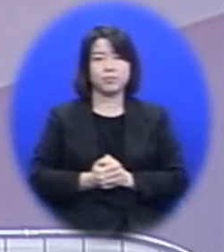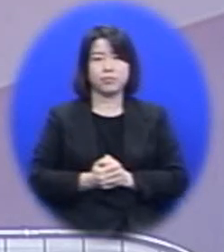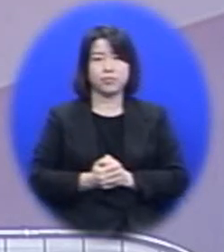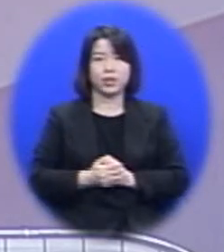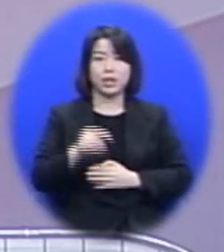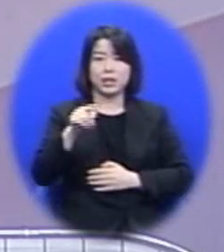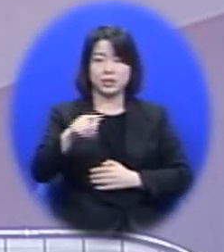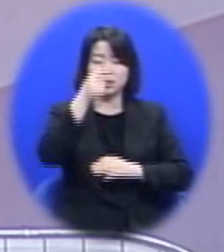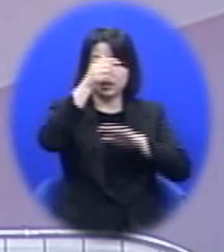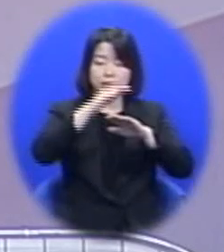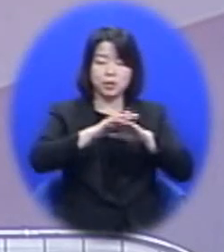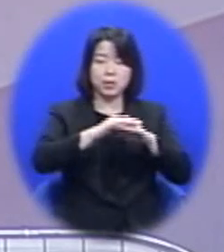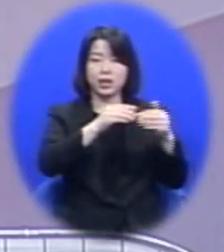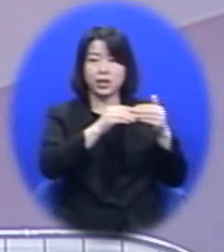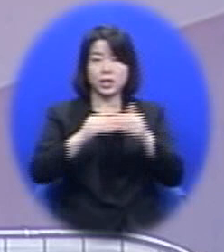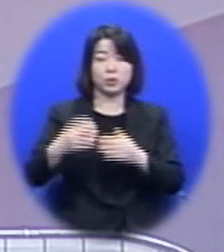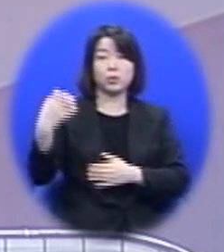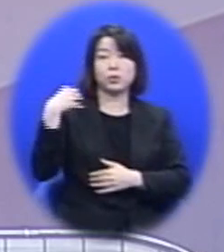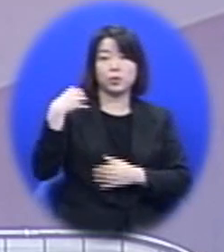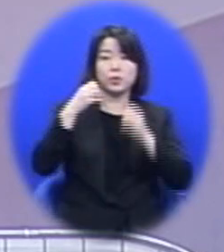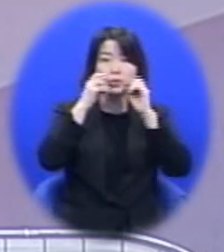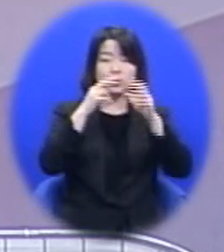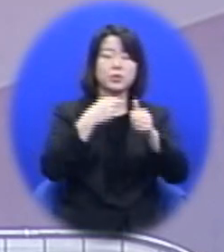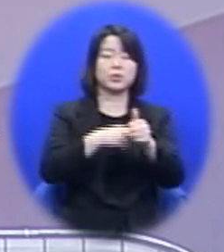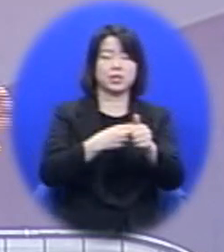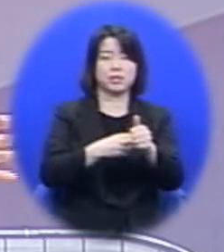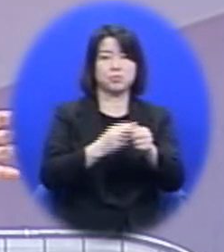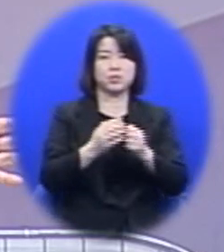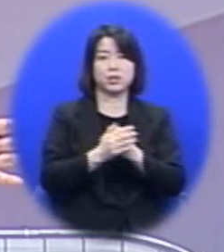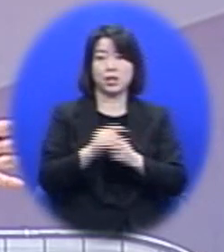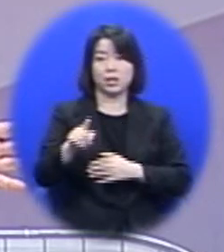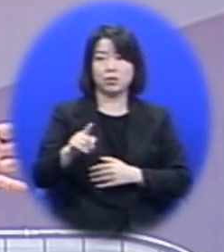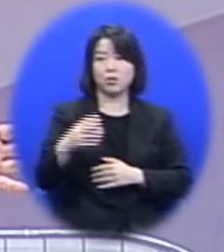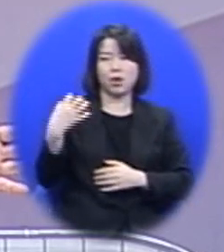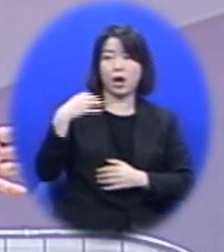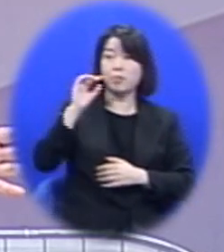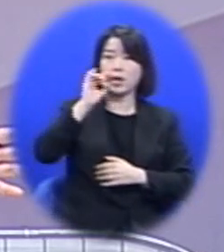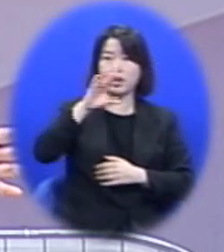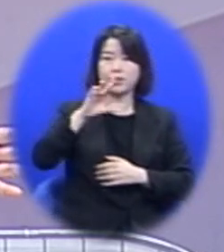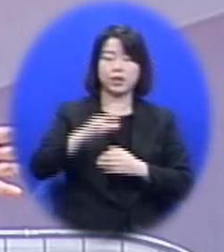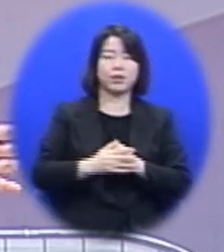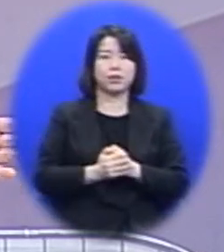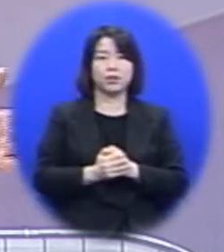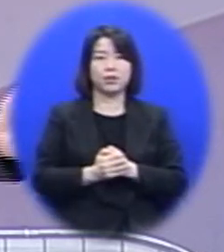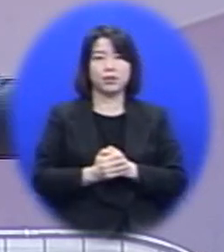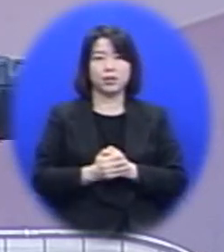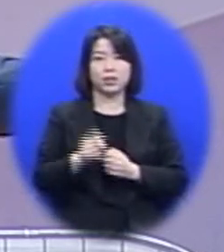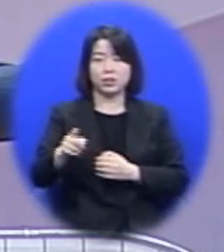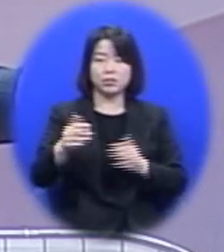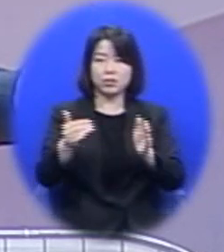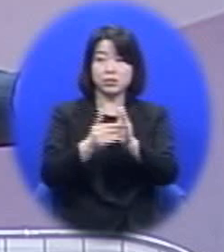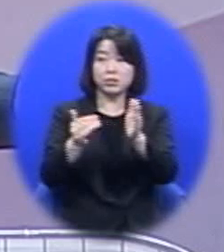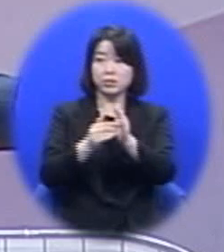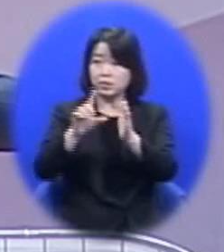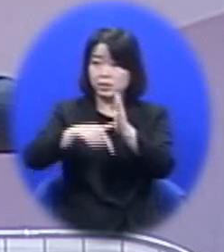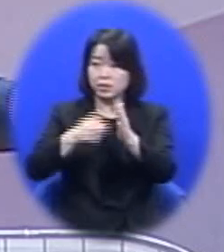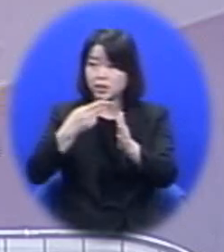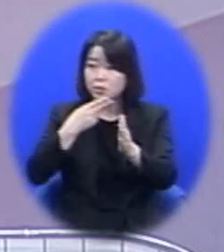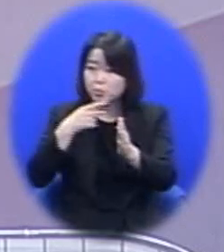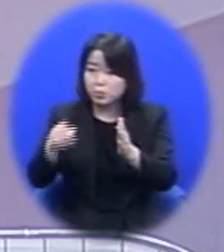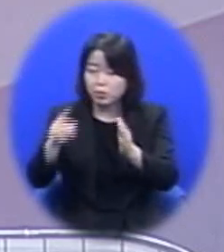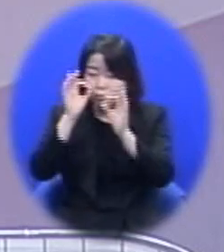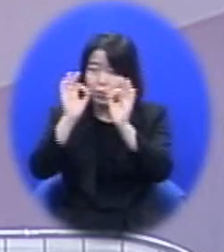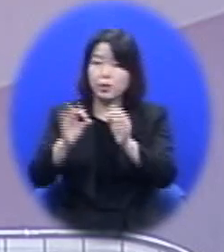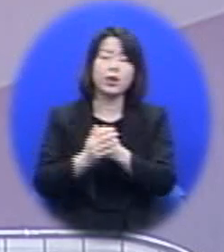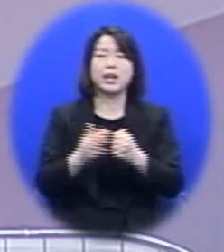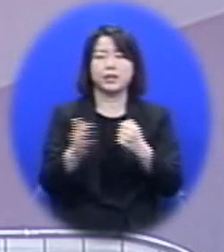그 예배를 인도하는 선교사님이 이거 감당을 못 하겠어요. 이 끝날 수가 없습니다.